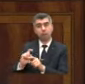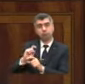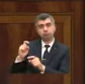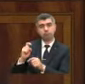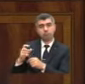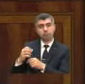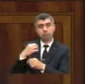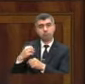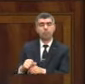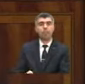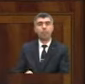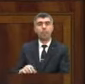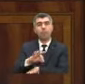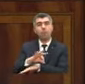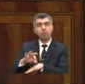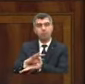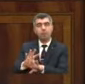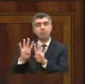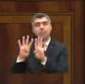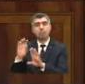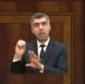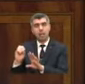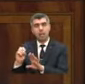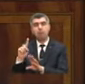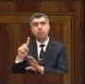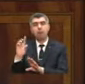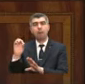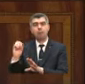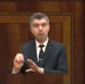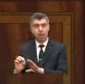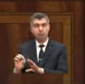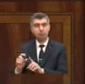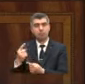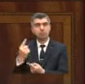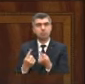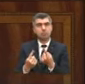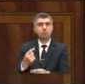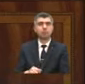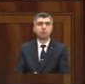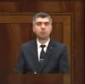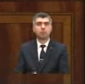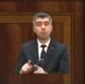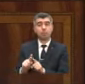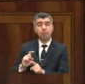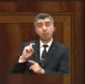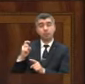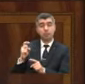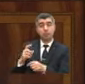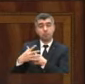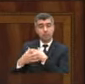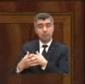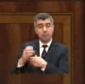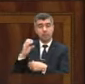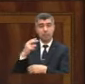لكنوب السابقة لكنام 80% وحتى 100%، إذا يكون هناك تباين في التعويضات وهناك بيان في الاشتراكات. لا